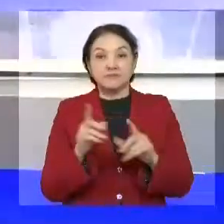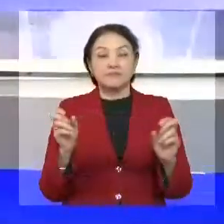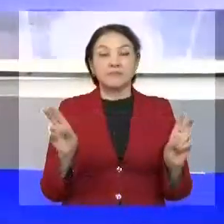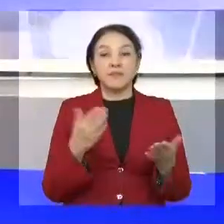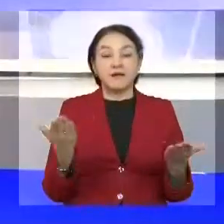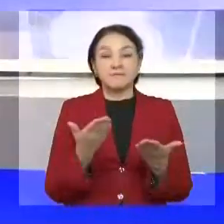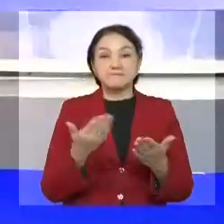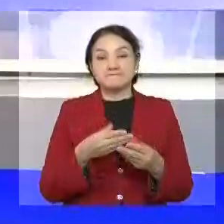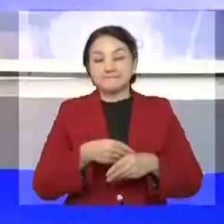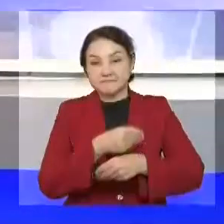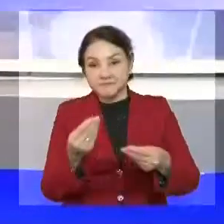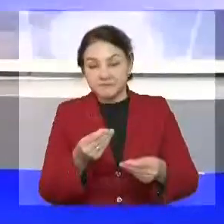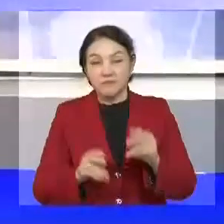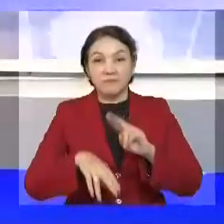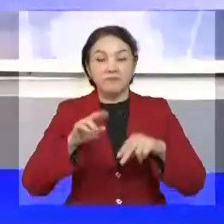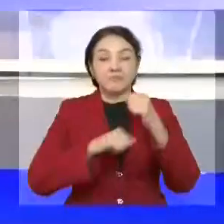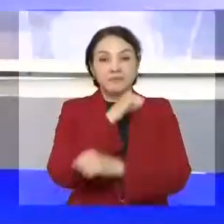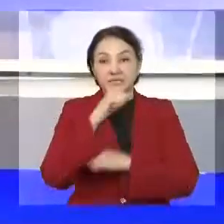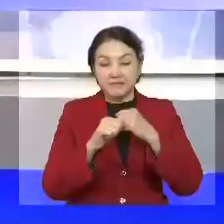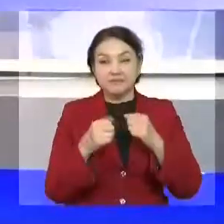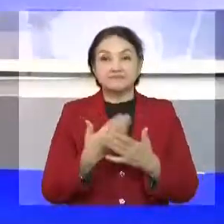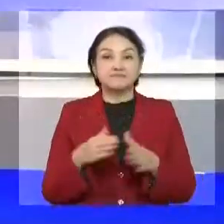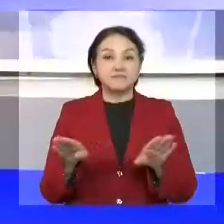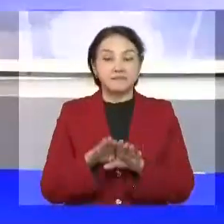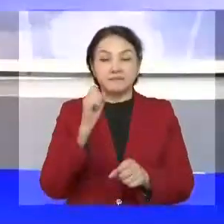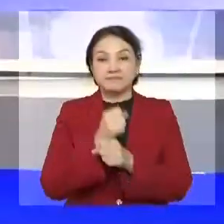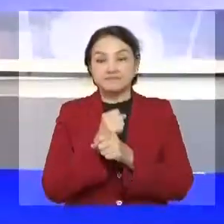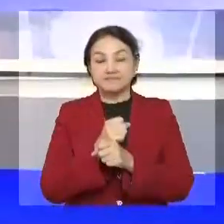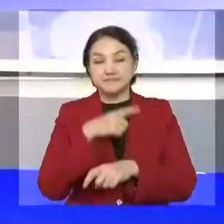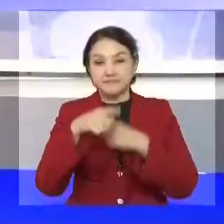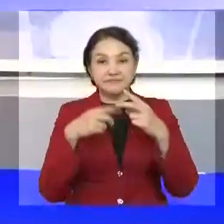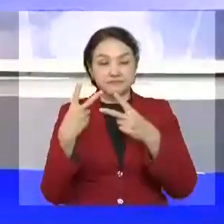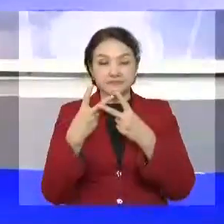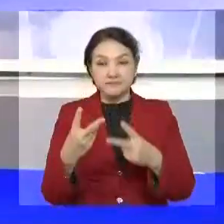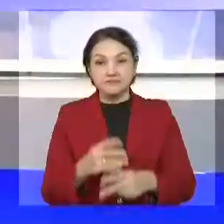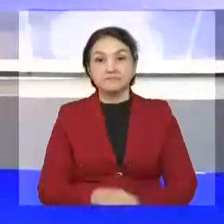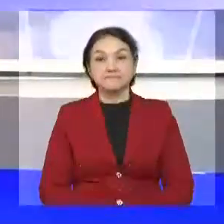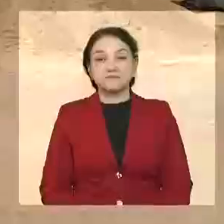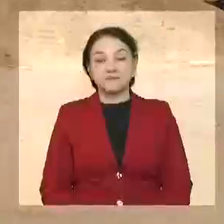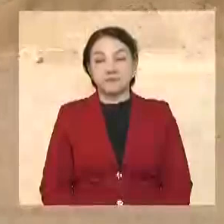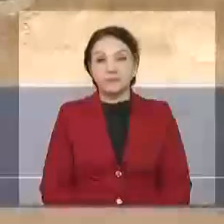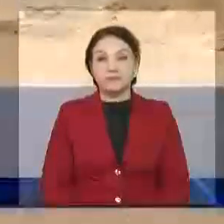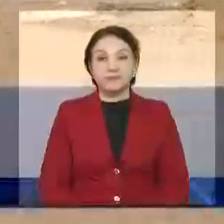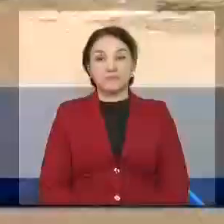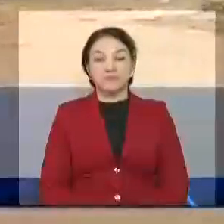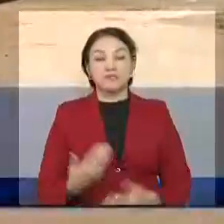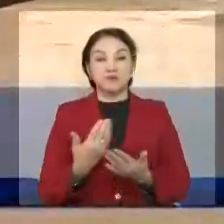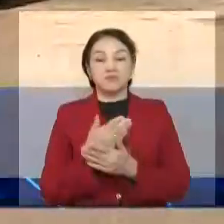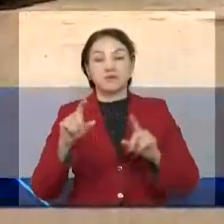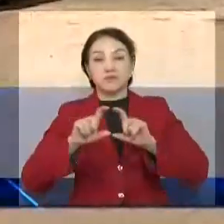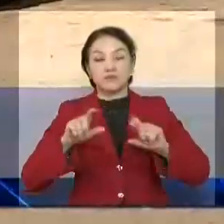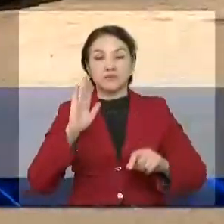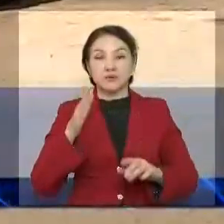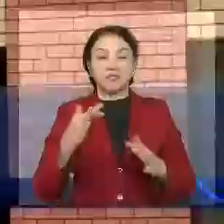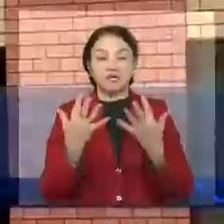какие средства были выделены на строительство и о прочих сопутствующих работах в нашем следующем сюжете выпуска. Новая школа будет